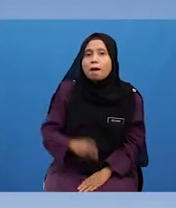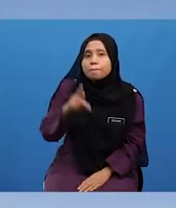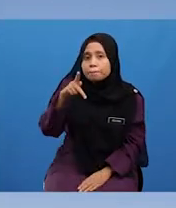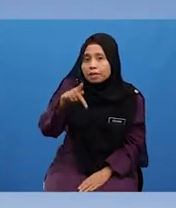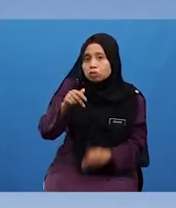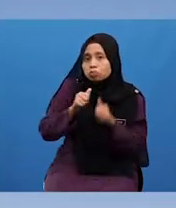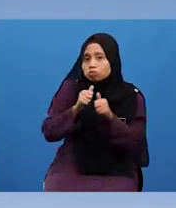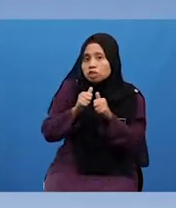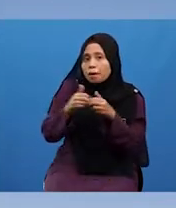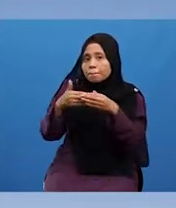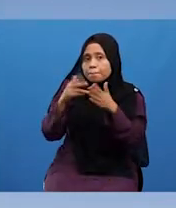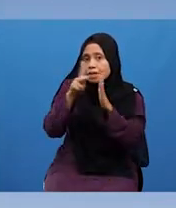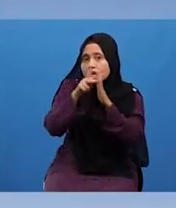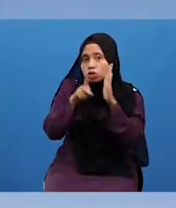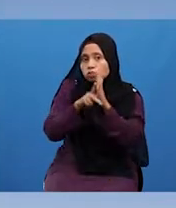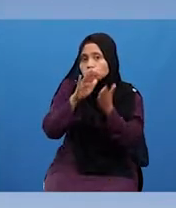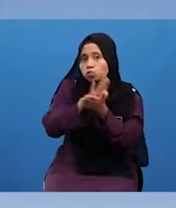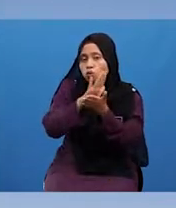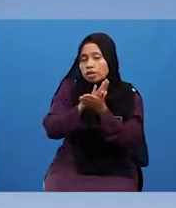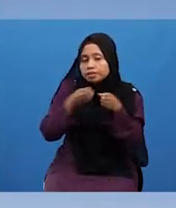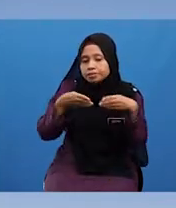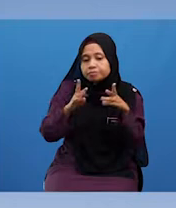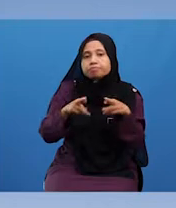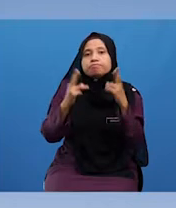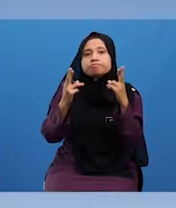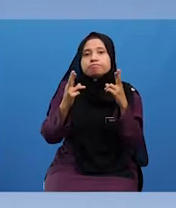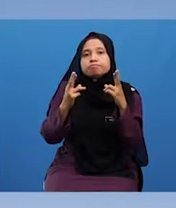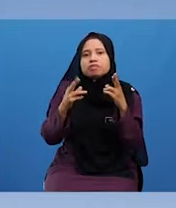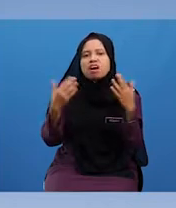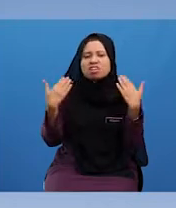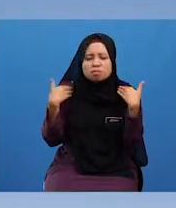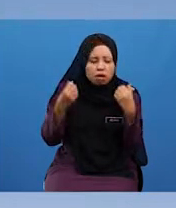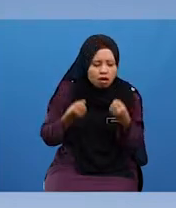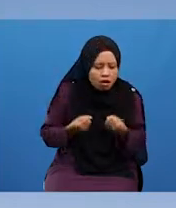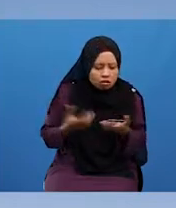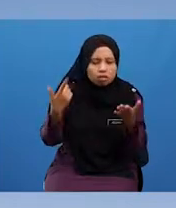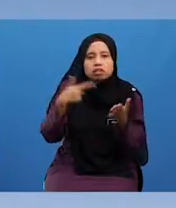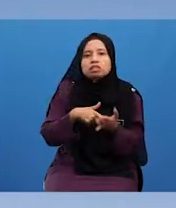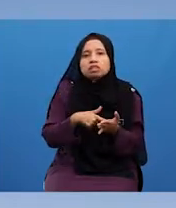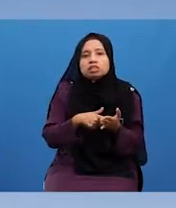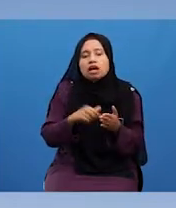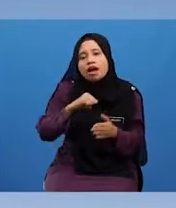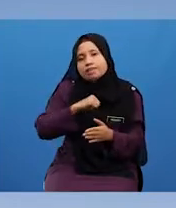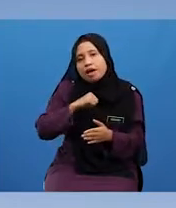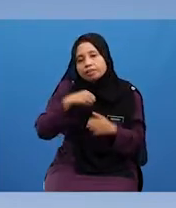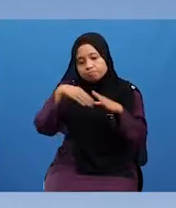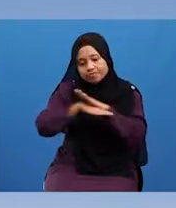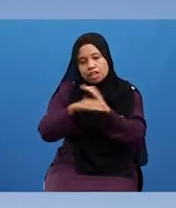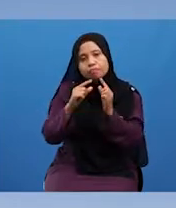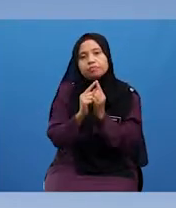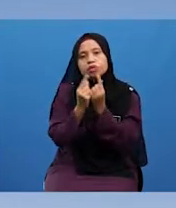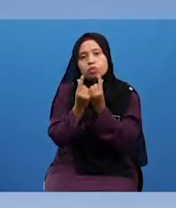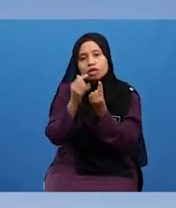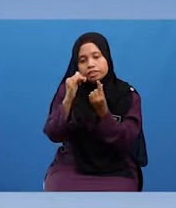dengan peraturan sekolah dan jalan raya. Dan ada banyak lagi adab-adab dalam